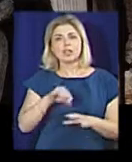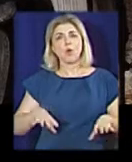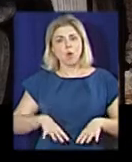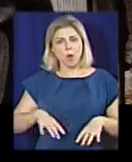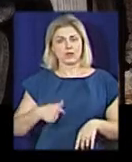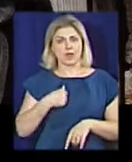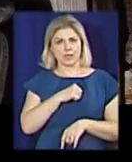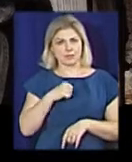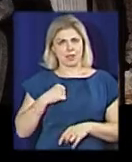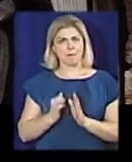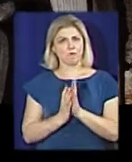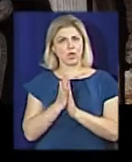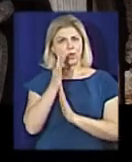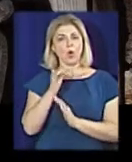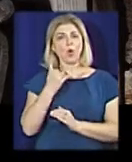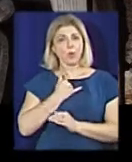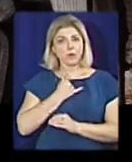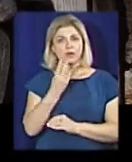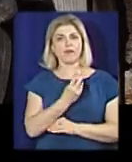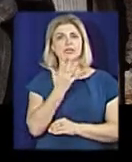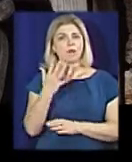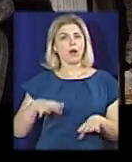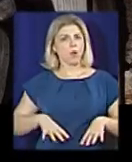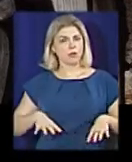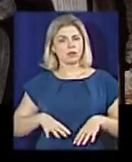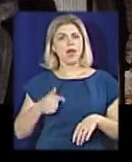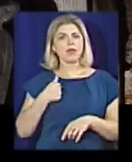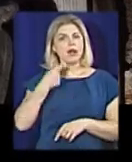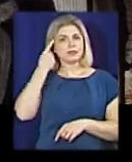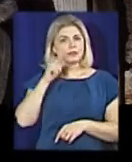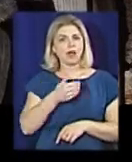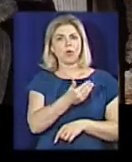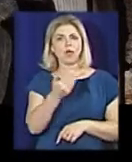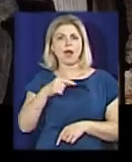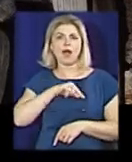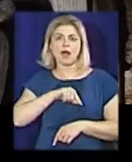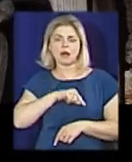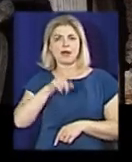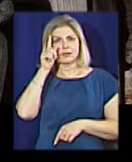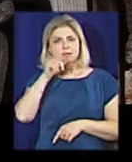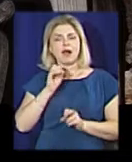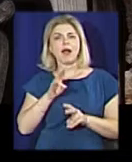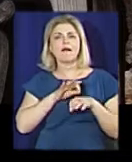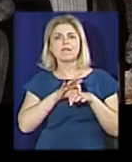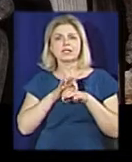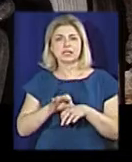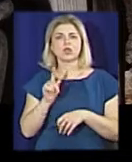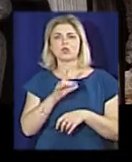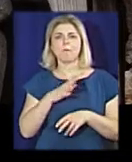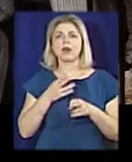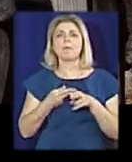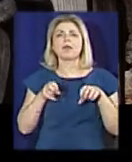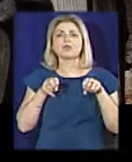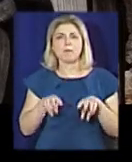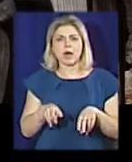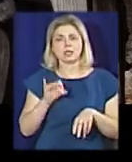виростив. У нас їх 25, я знаю їхній характер. Знаю, як поводитися з ними так, щоб туристам було безпечно. Окрім